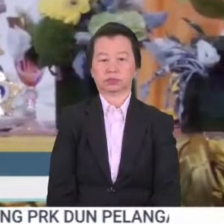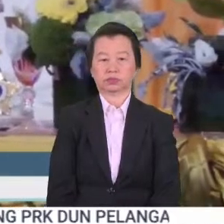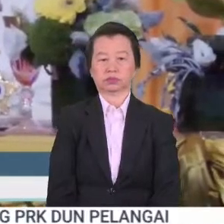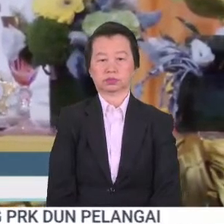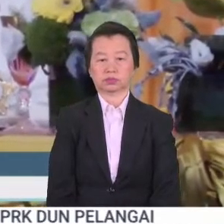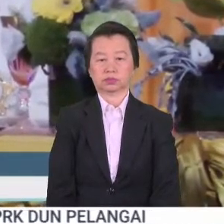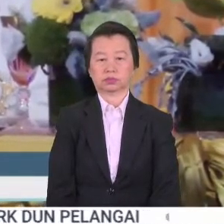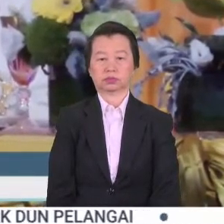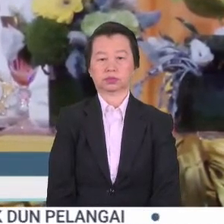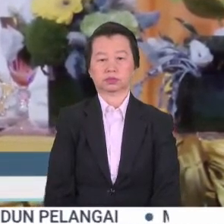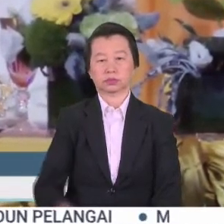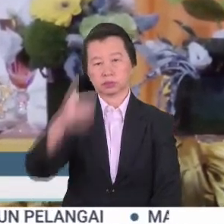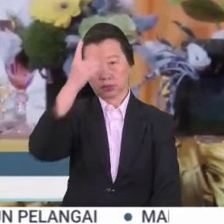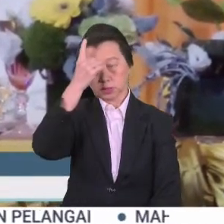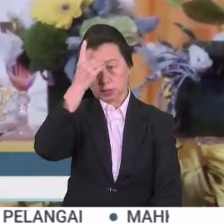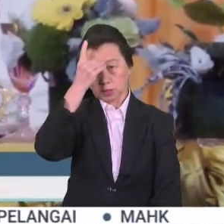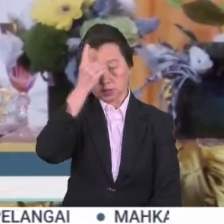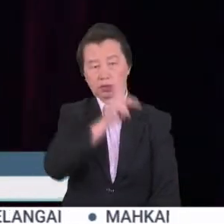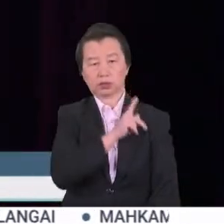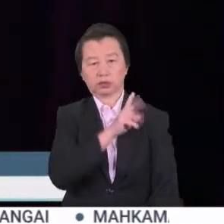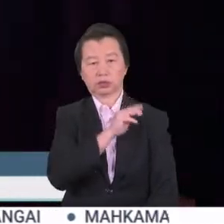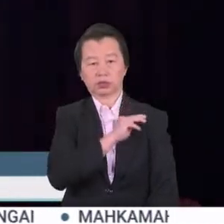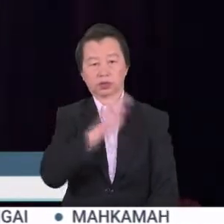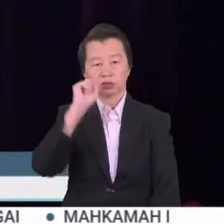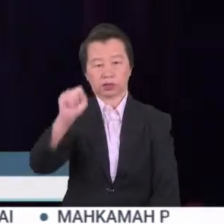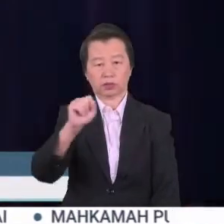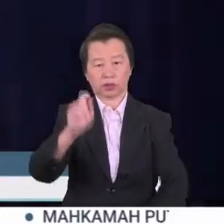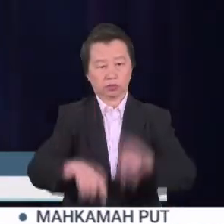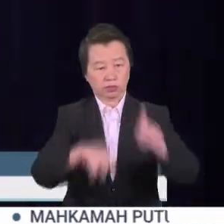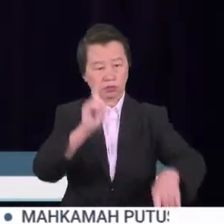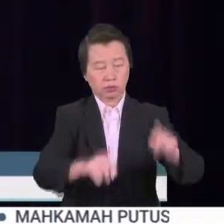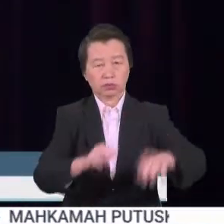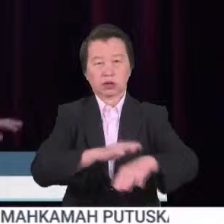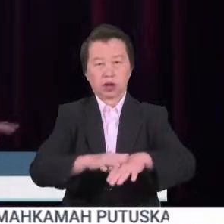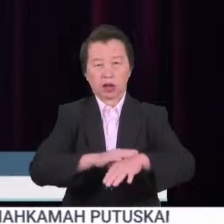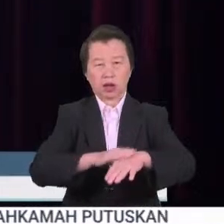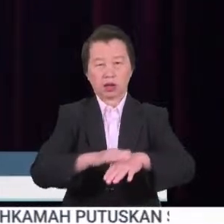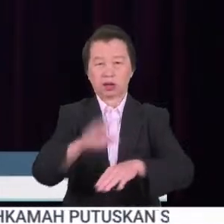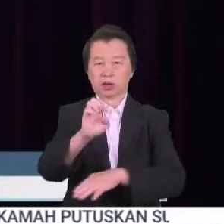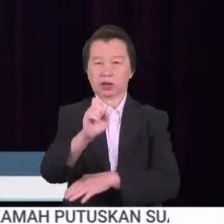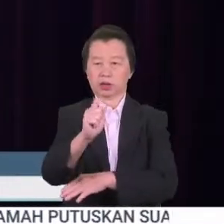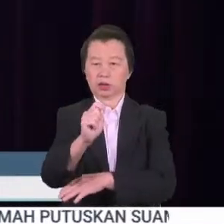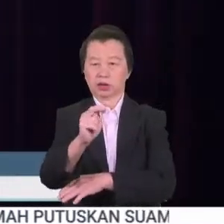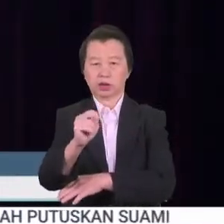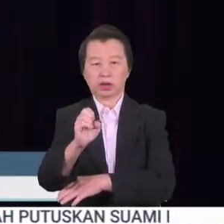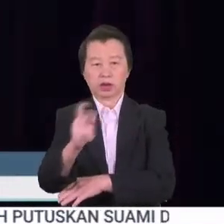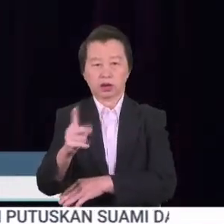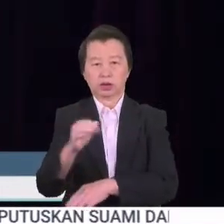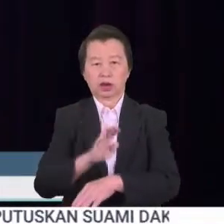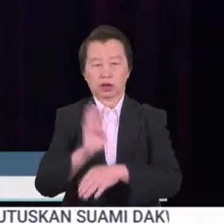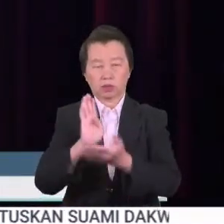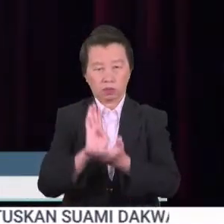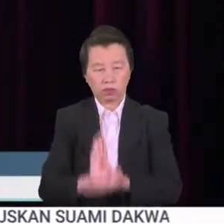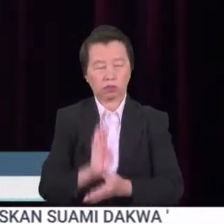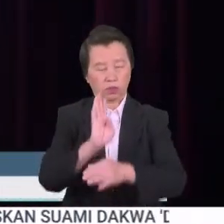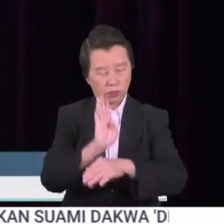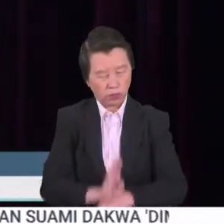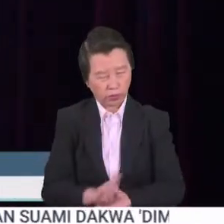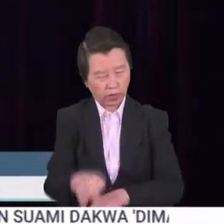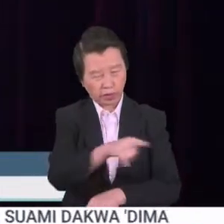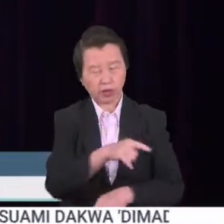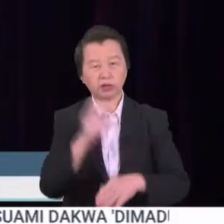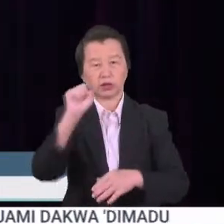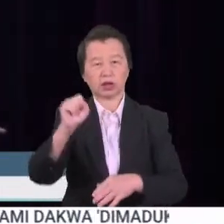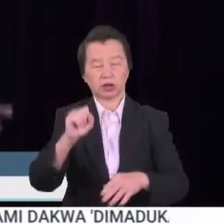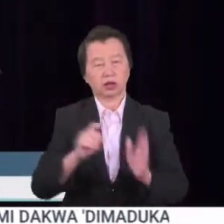ini Datuk haji haji berkata kepelbagaian suku kaum etnik agama dan budaya di negeri ini adalah lambang